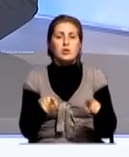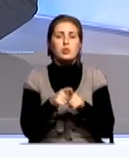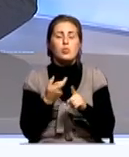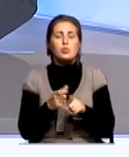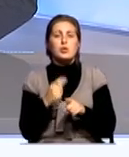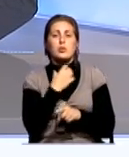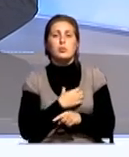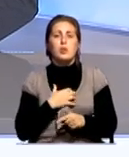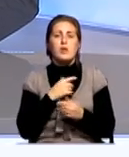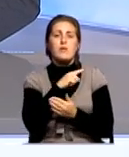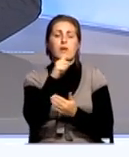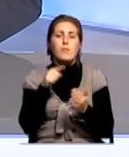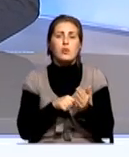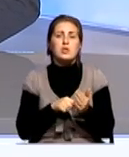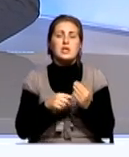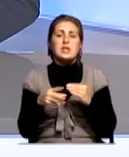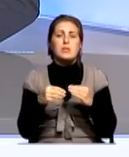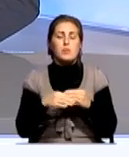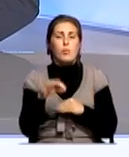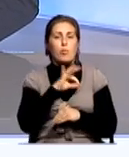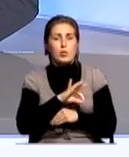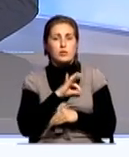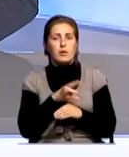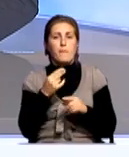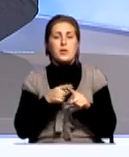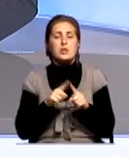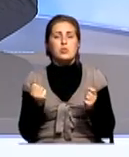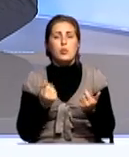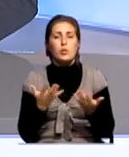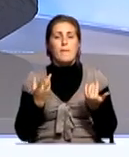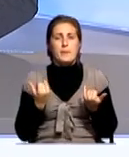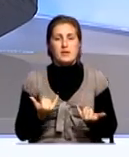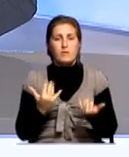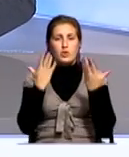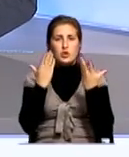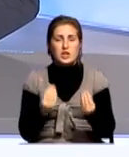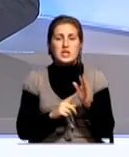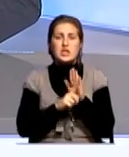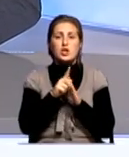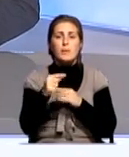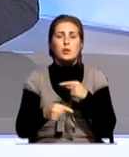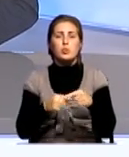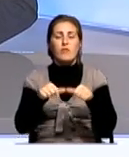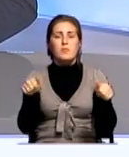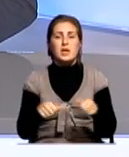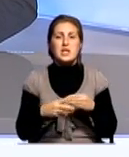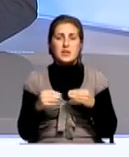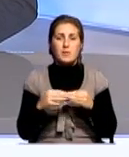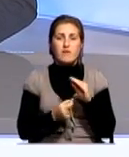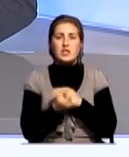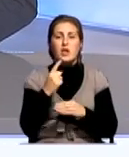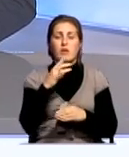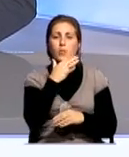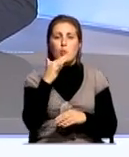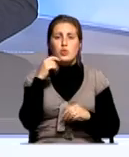актуальны являются вопросы землепользования поскольку на сегодняшний день ээ с началом процедуры оформления земли возникает